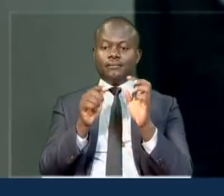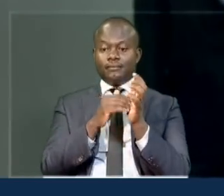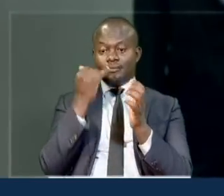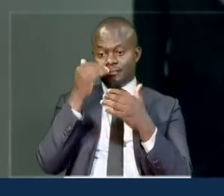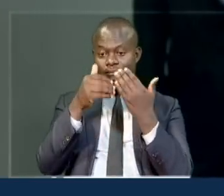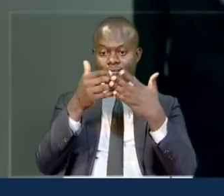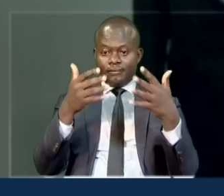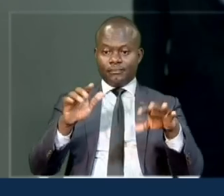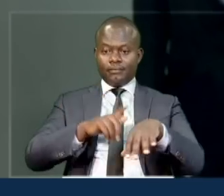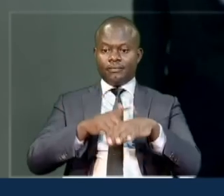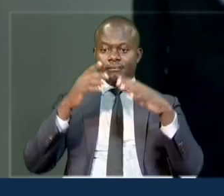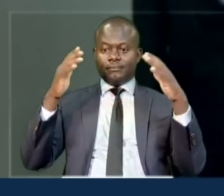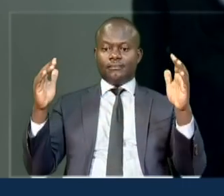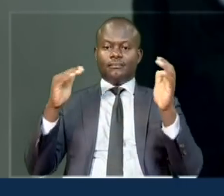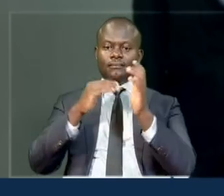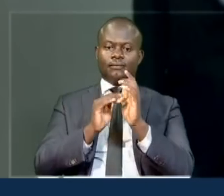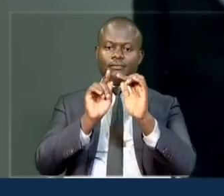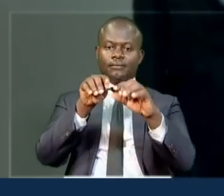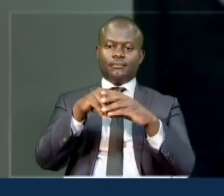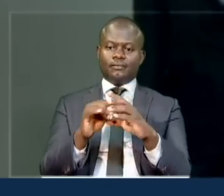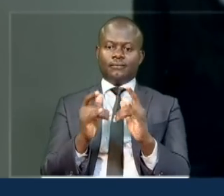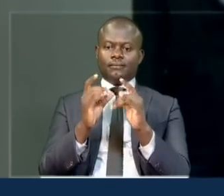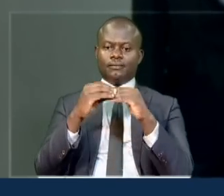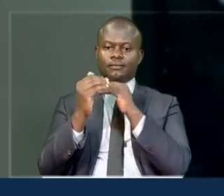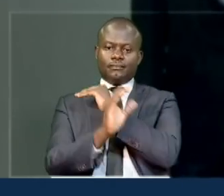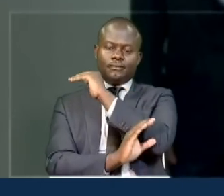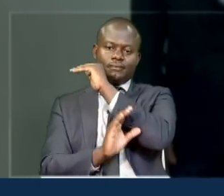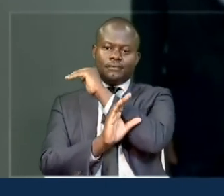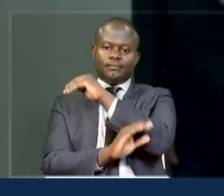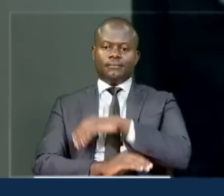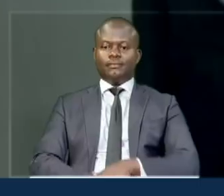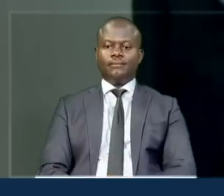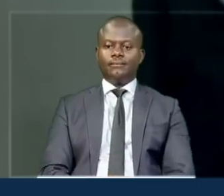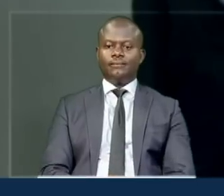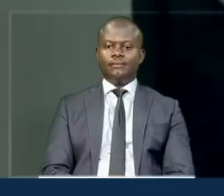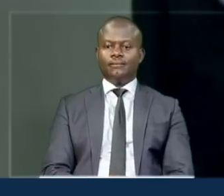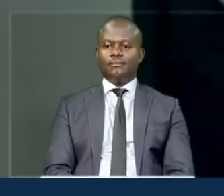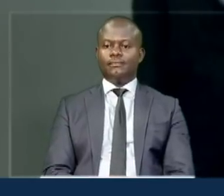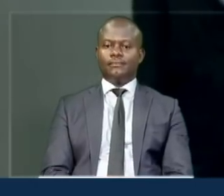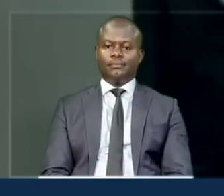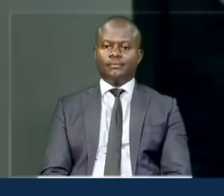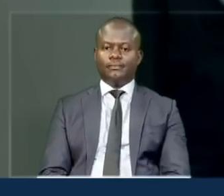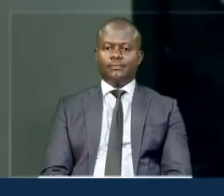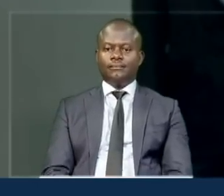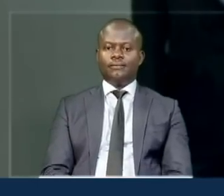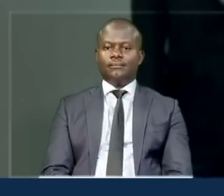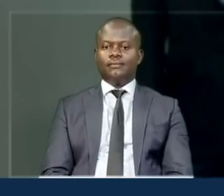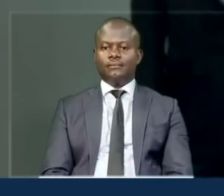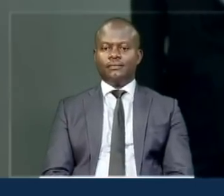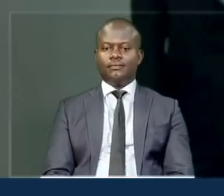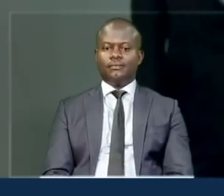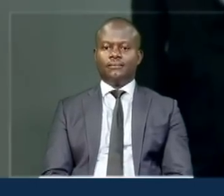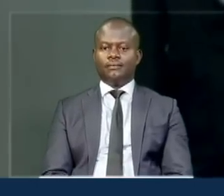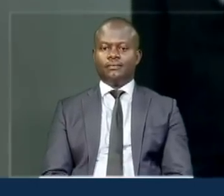igihe kirekire, kandi nje kwitabira inama y'abakuru b'ibihugu. I am back even if it is a very long time